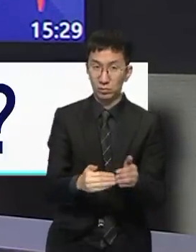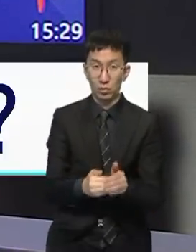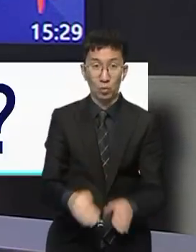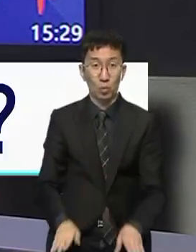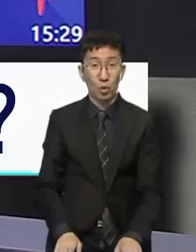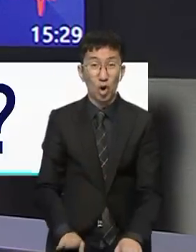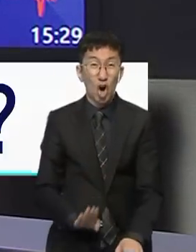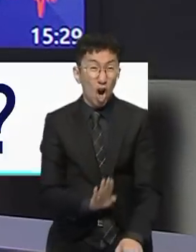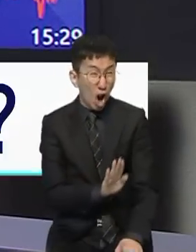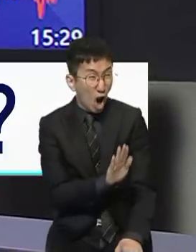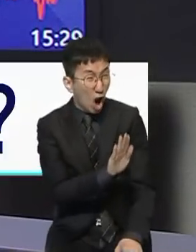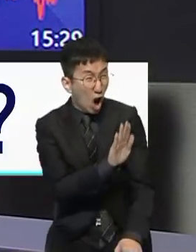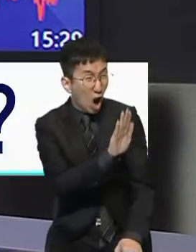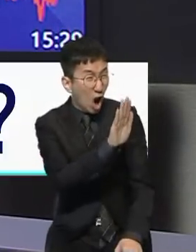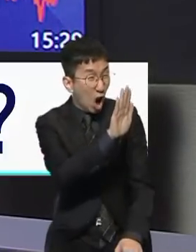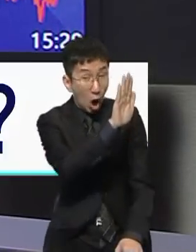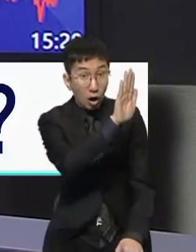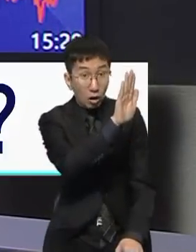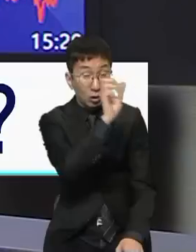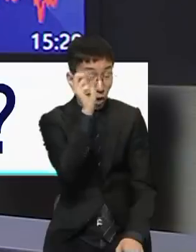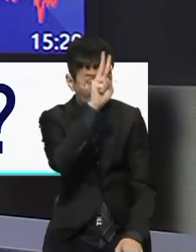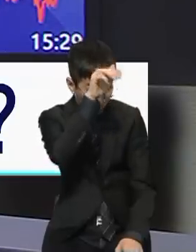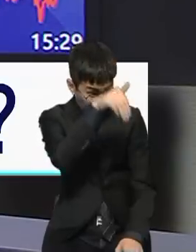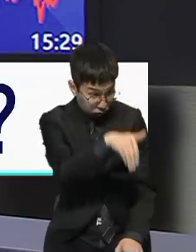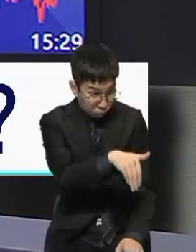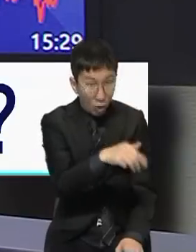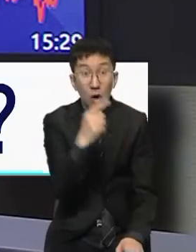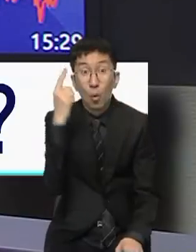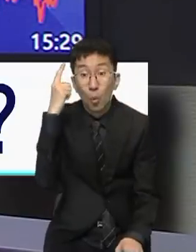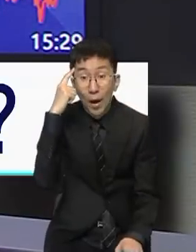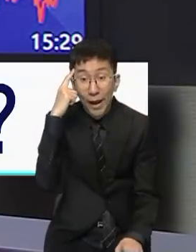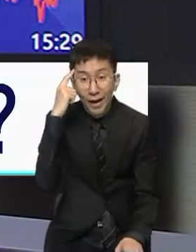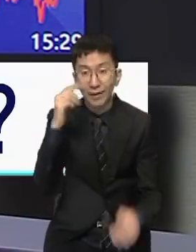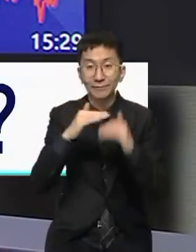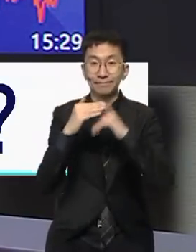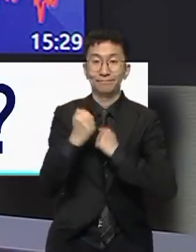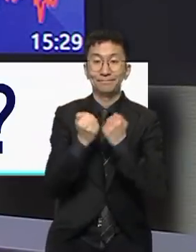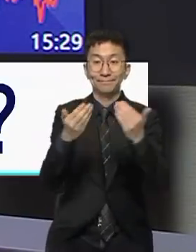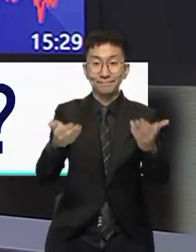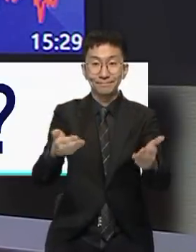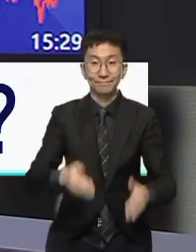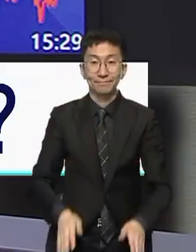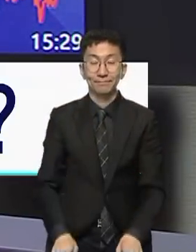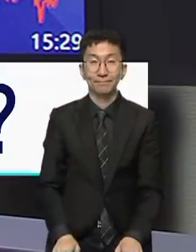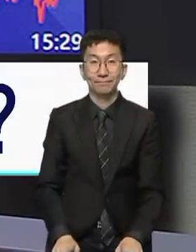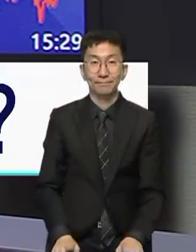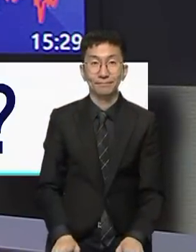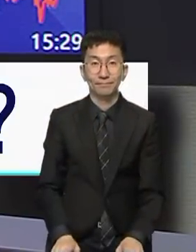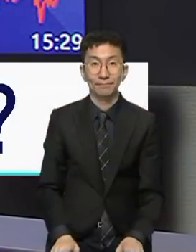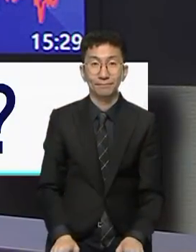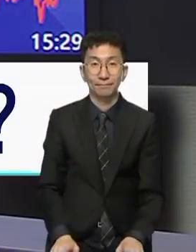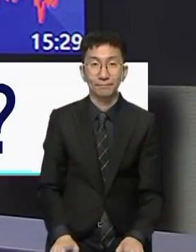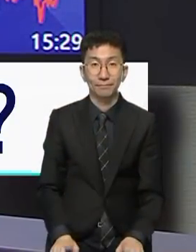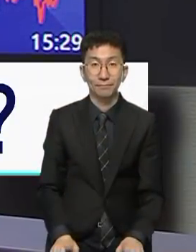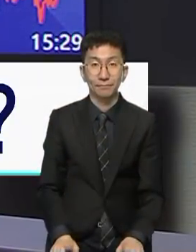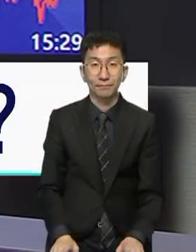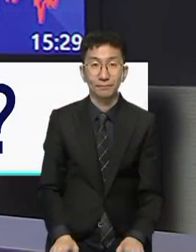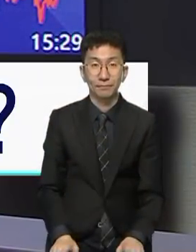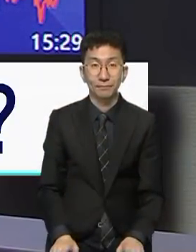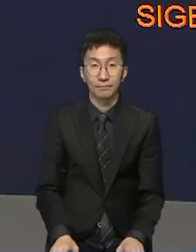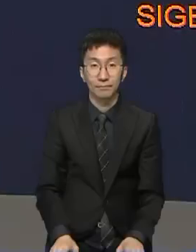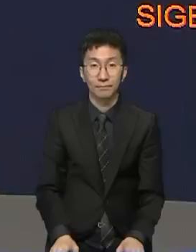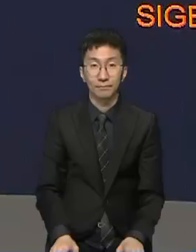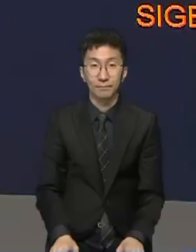넘게 내렸습니다. 오르기만 하던 달러가 이렇게 갑자기 떨어진 이유가 뭔지 전현남 기자가 자세히 설명하겠습니다.